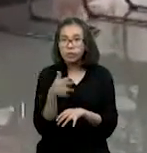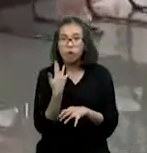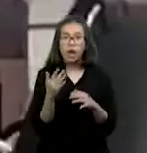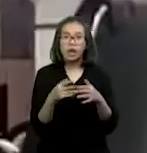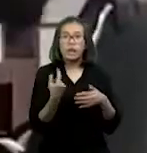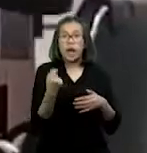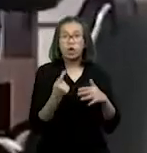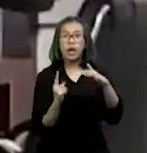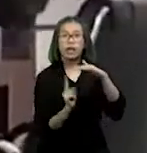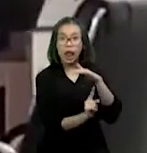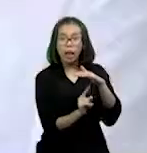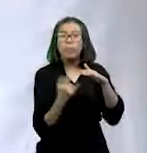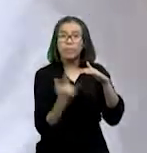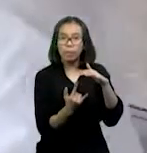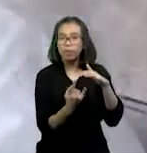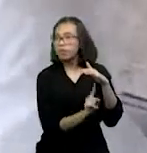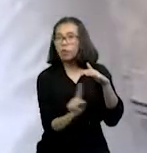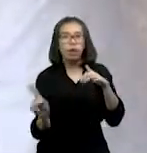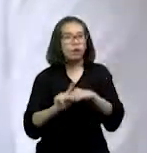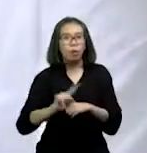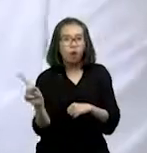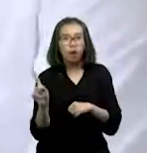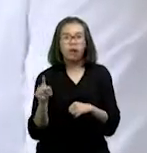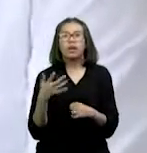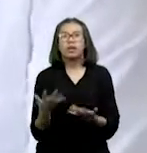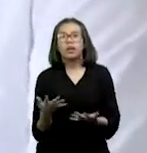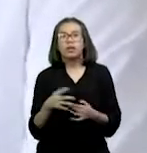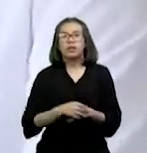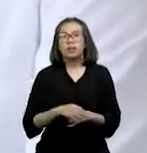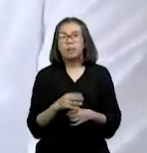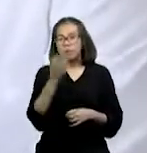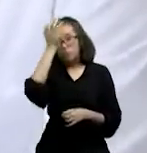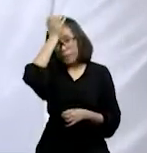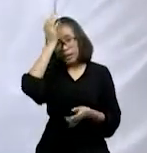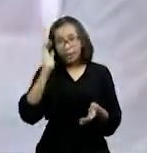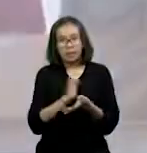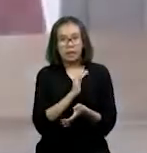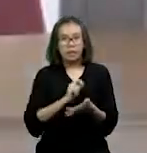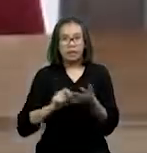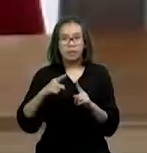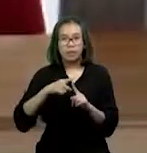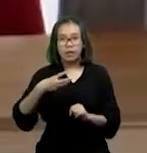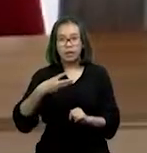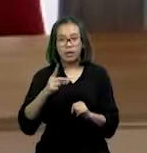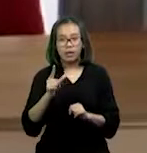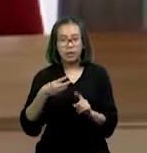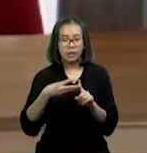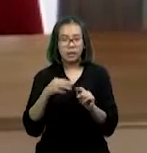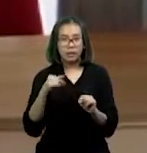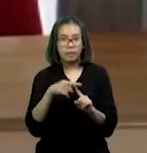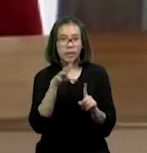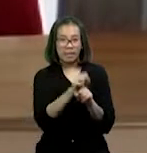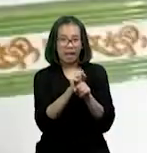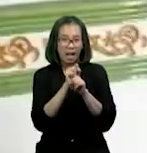luar dilarang masuk. Sementara kuasa hukum terbit perangin-angin belum mendapat konfirmasi resmi dari penyidik KPK